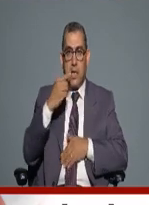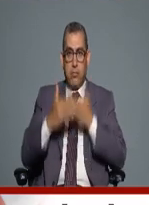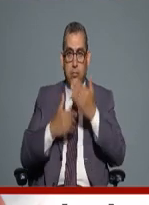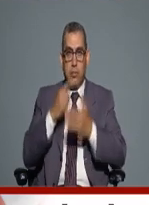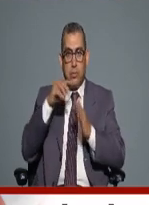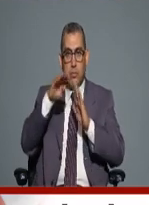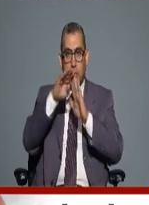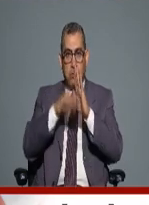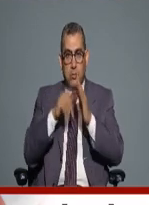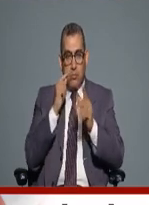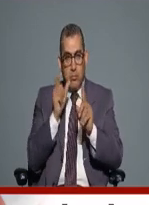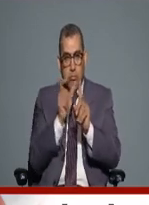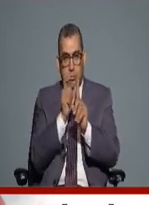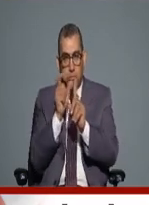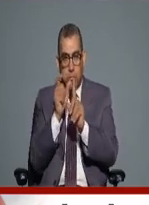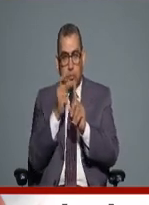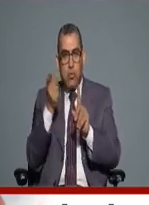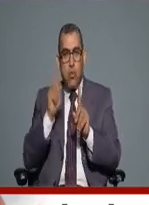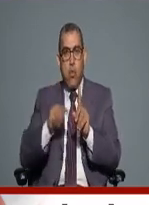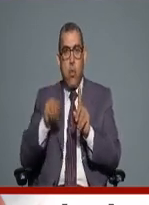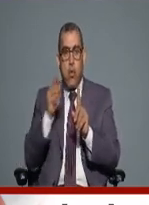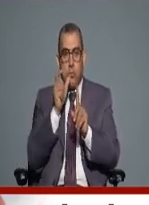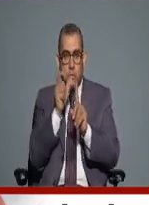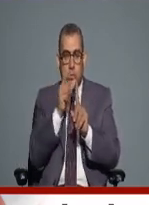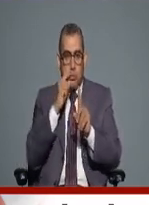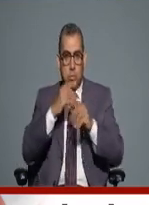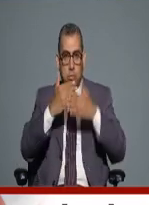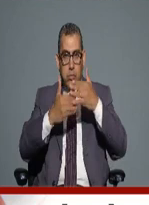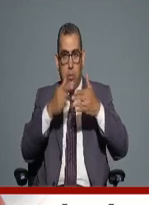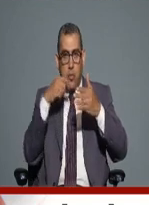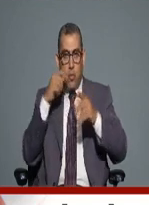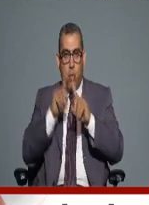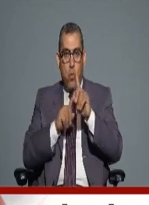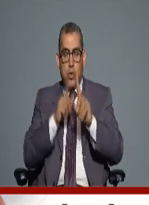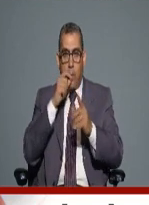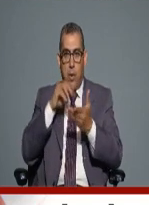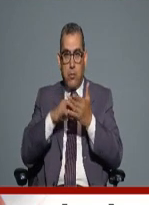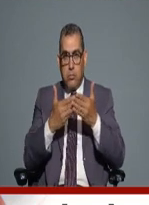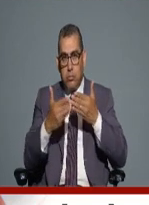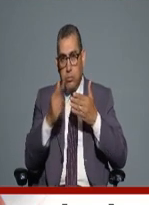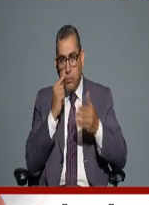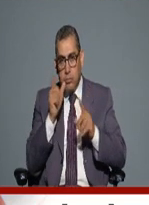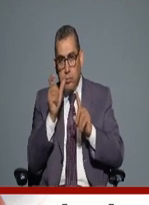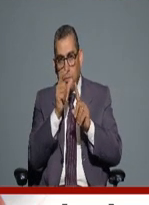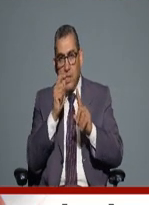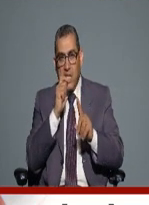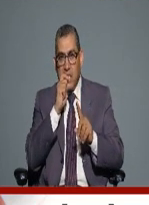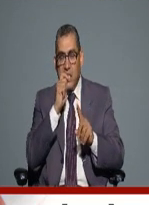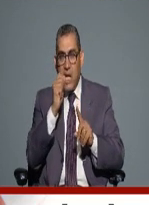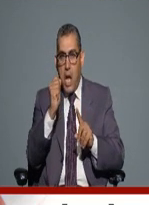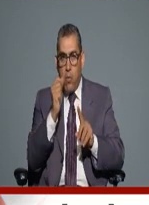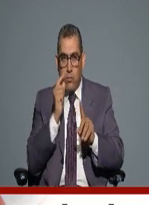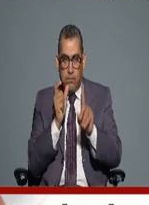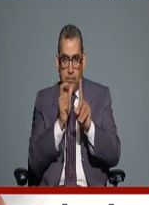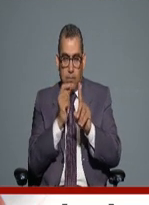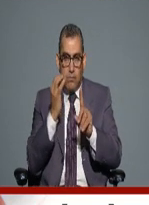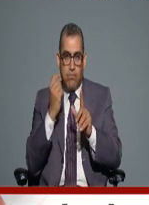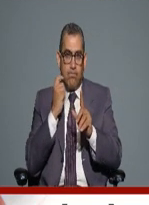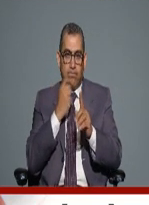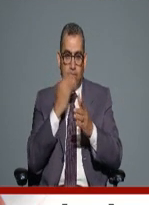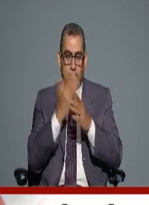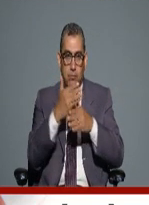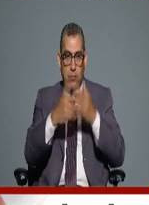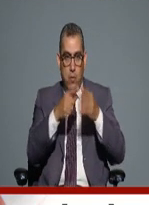منظومة المراقبة بيتم تحديثها. يدار المياه بكل دقة في هذا المنشأ